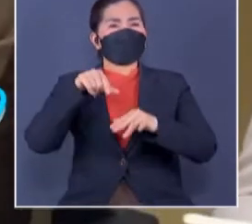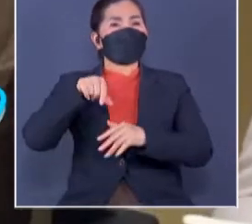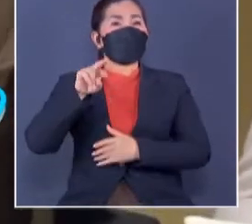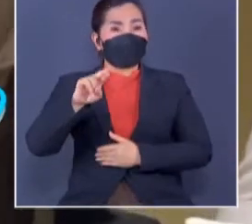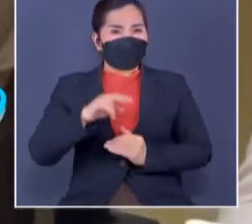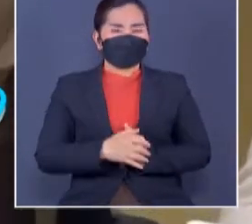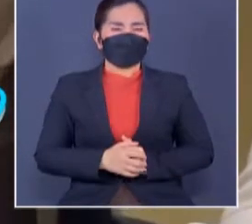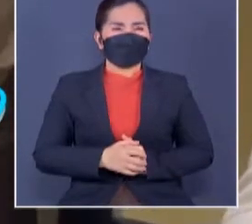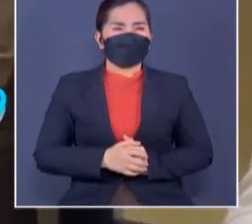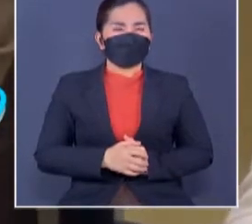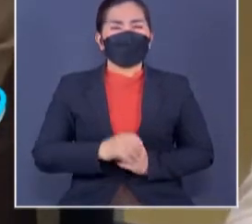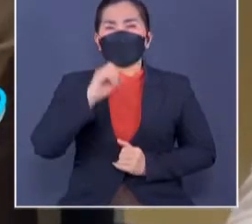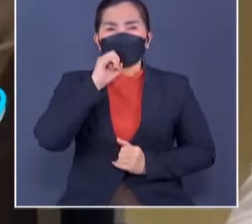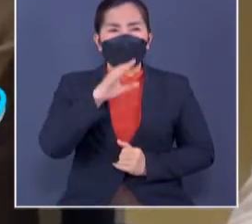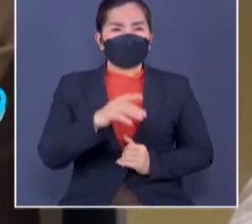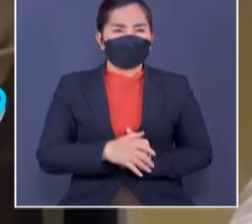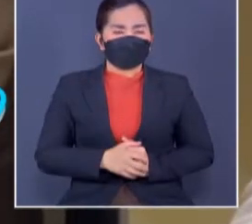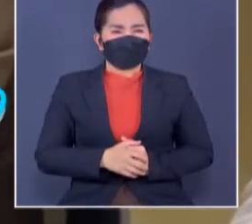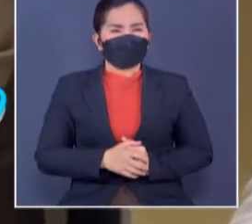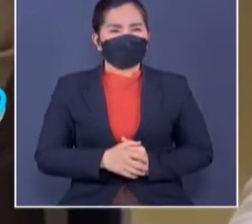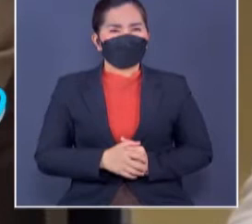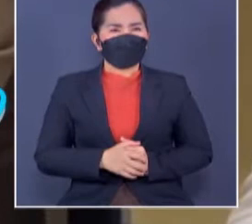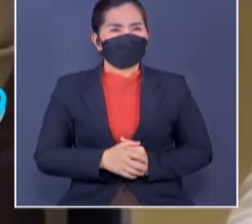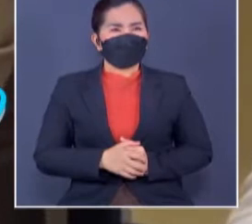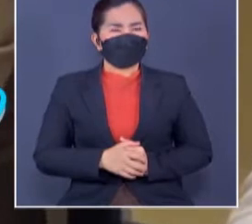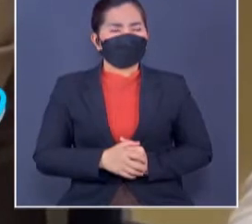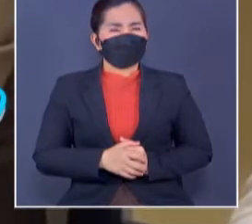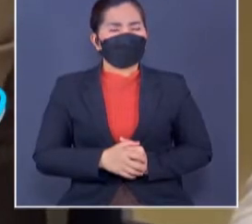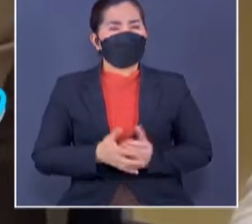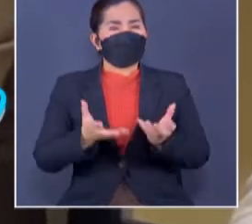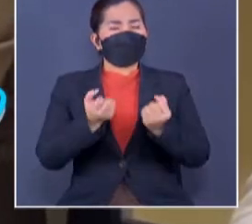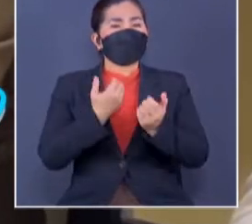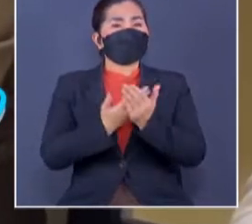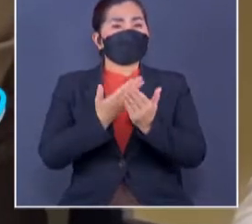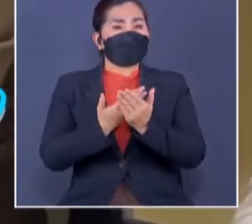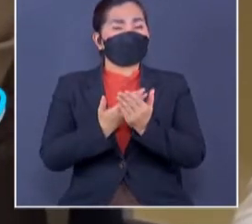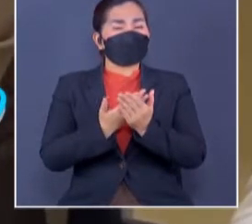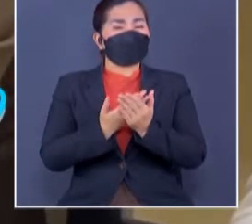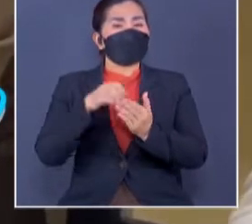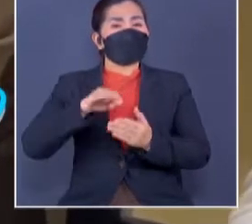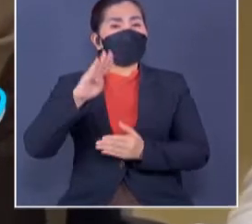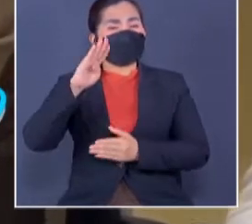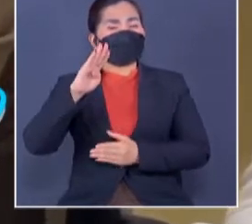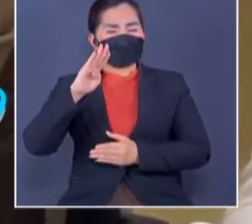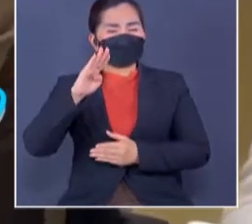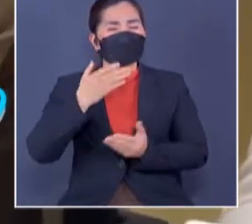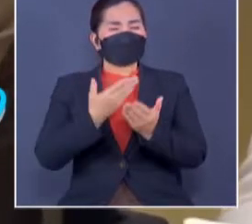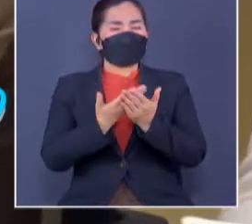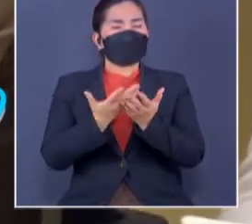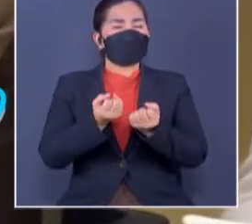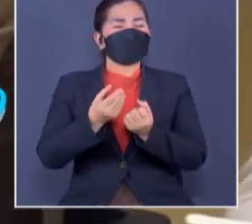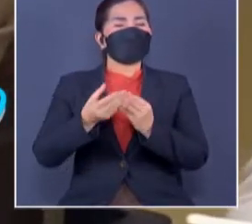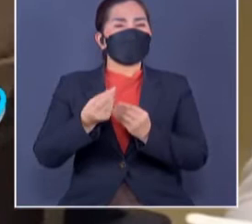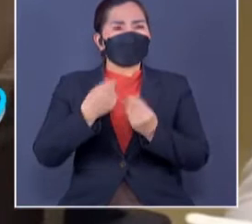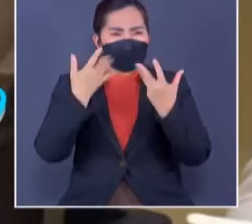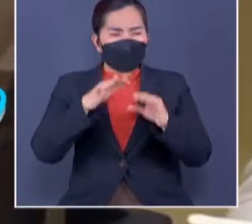ผู้เสียหายโดยบอกว่าเป็นการรับคืนยอดจากบริษัทพิมพ์รีพายส่งมาให้2ครั้งนะคะครั้งแรกเนี่ยผู้เสียหาย